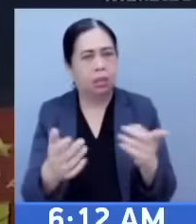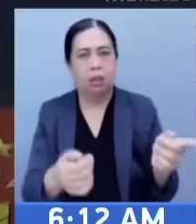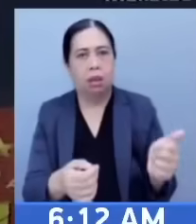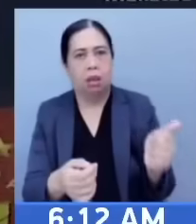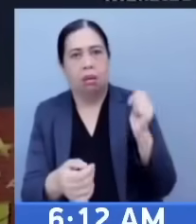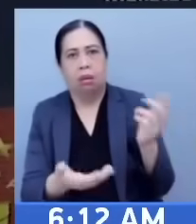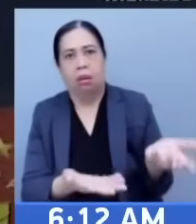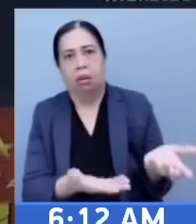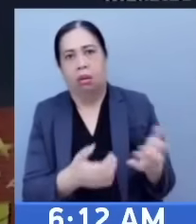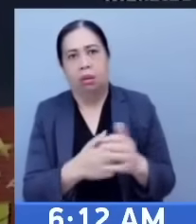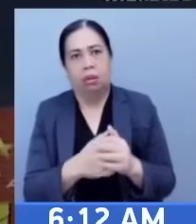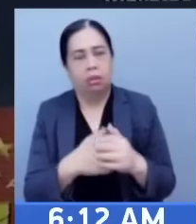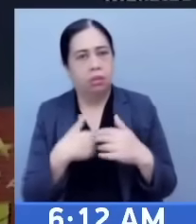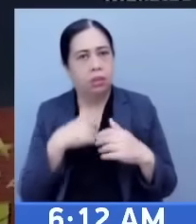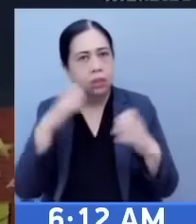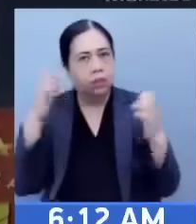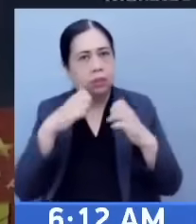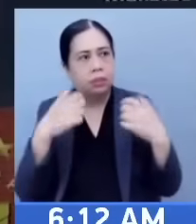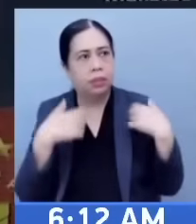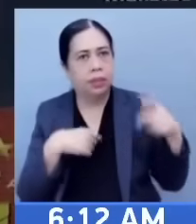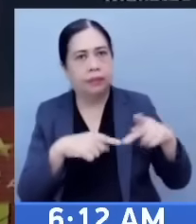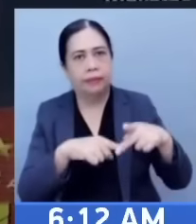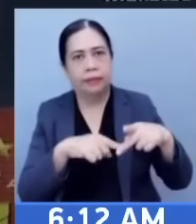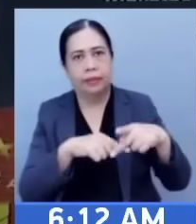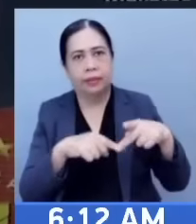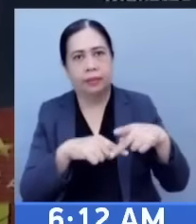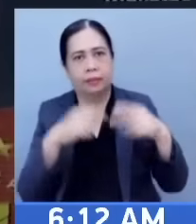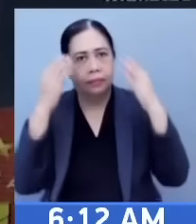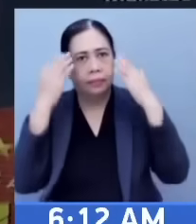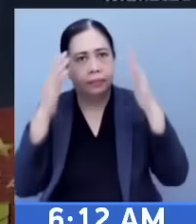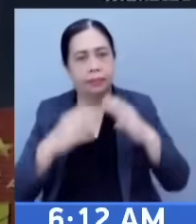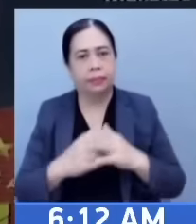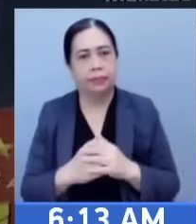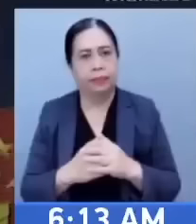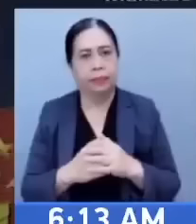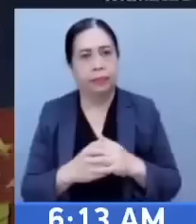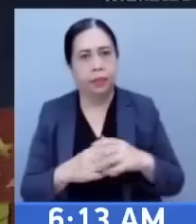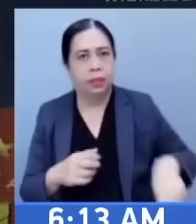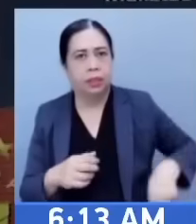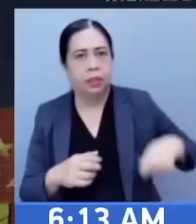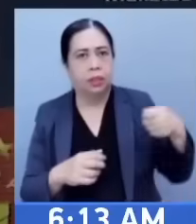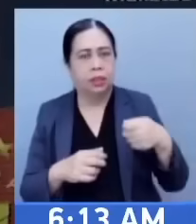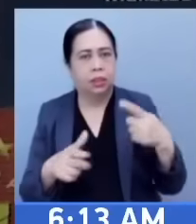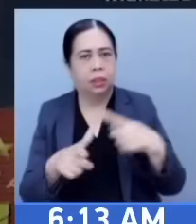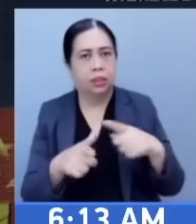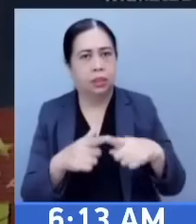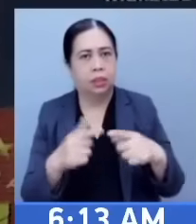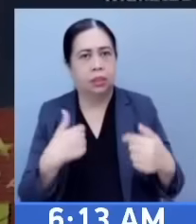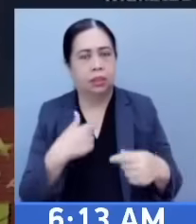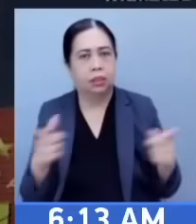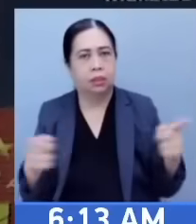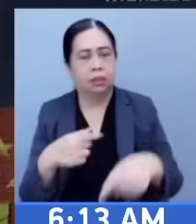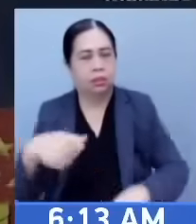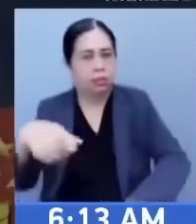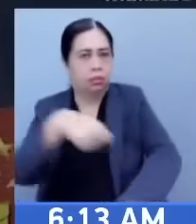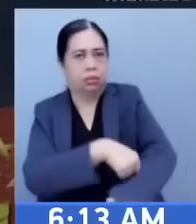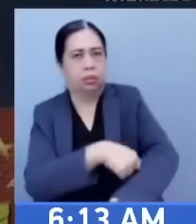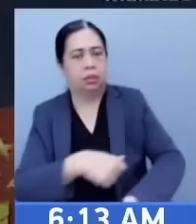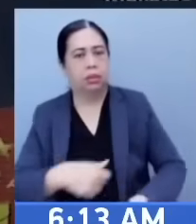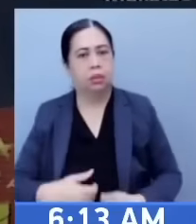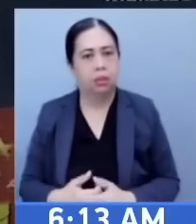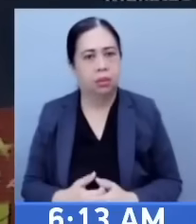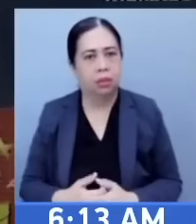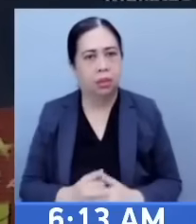na may dala po siyang patalim. Bumunot po siya, tapos bigla niya po akong sinaksak. Nasa lag ko